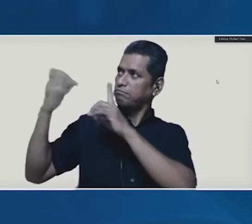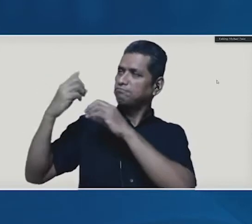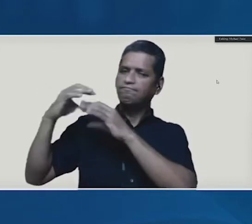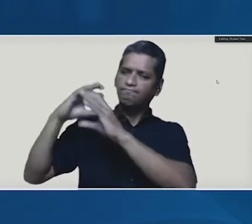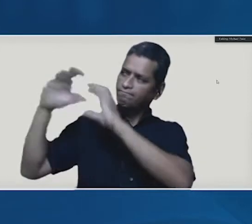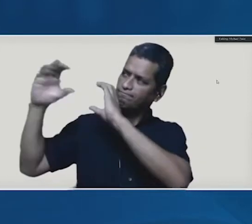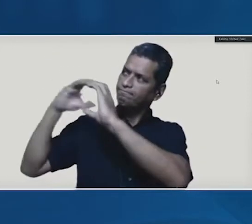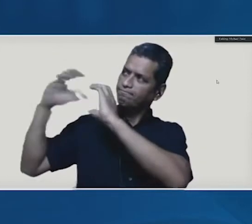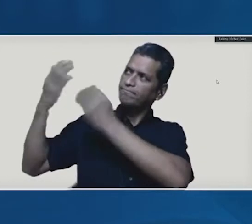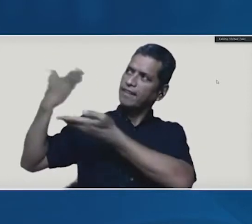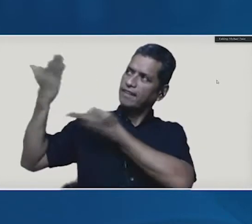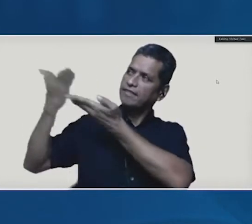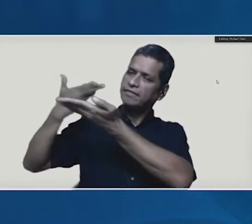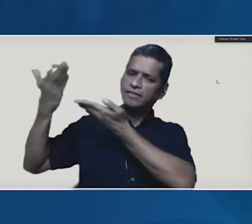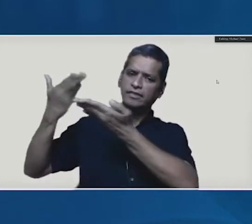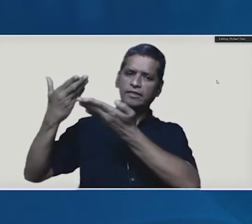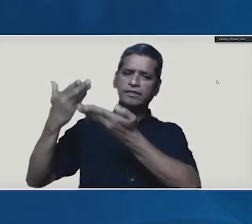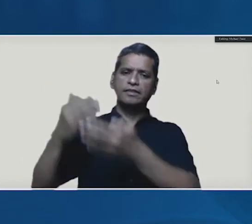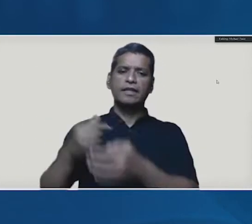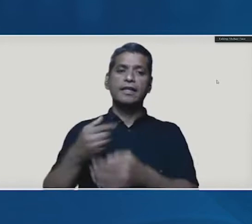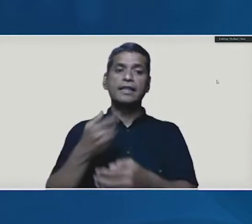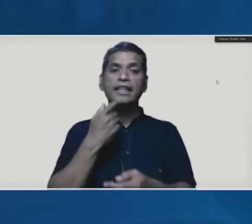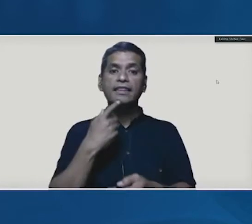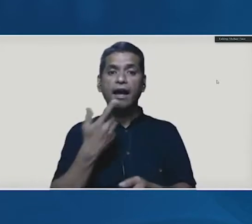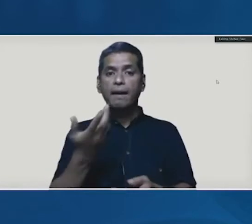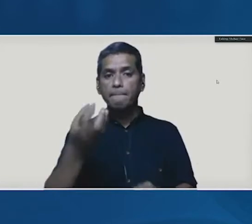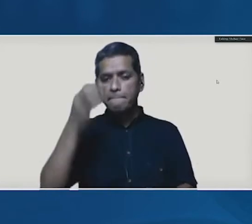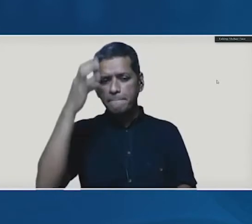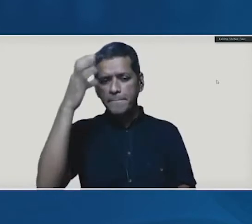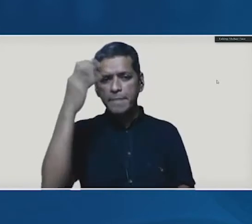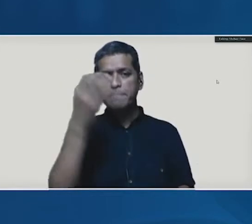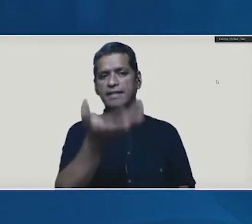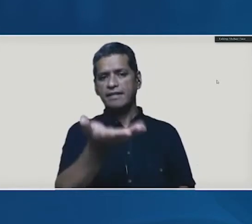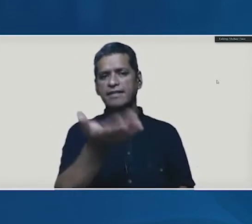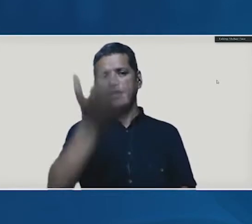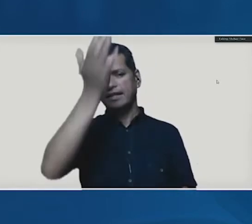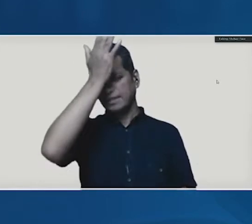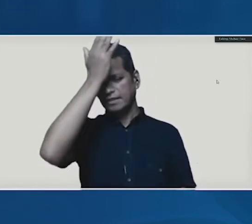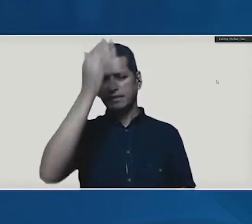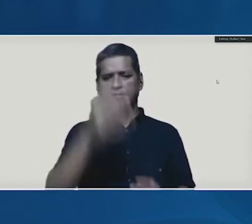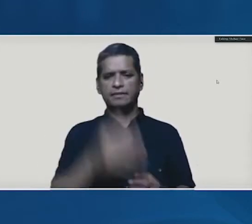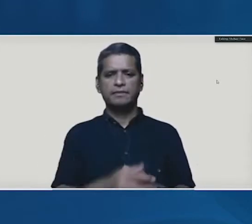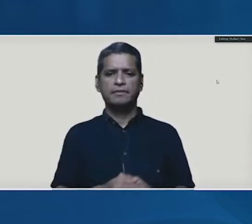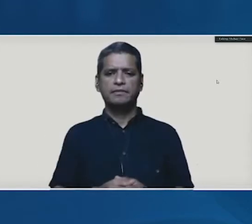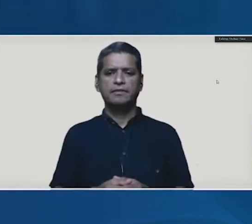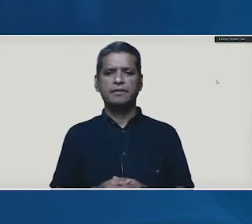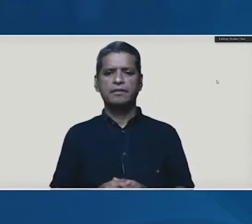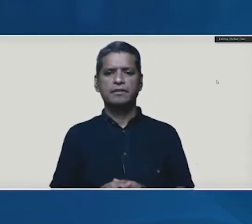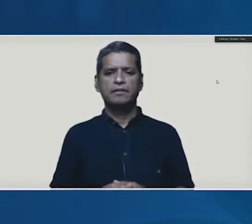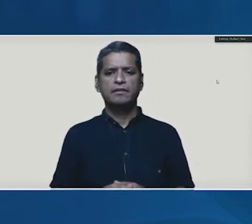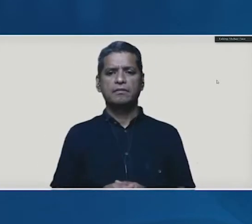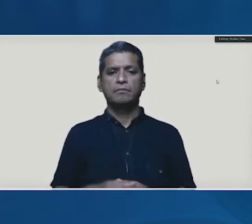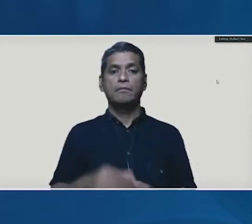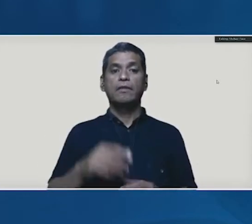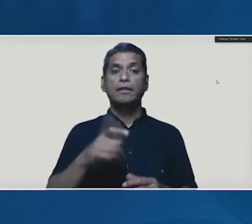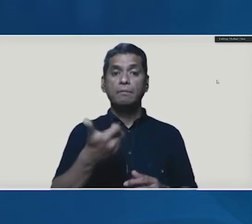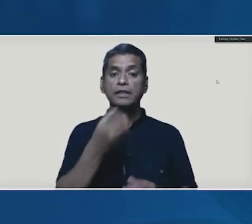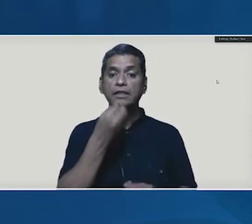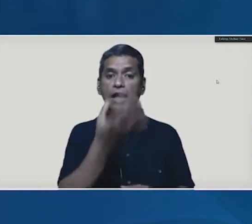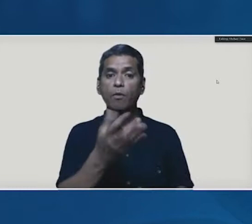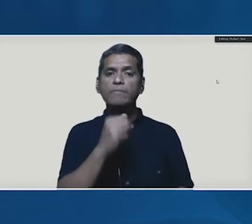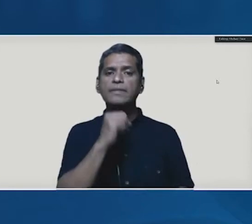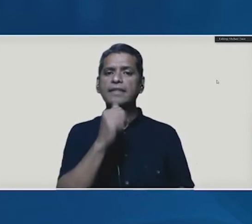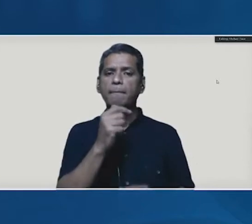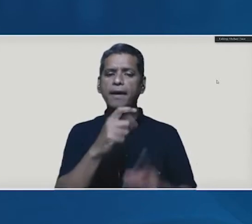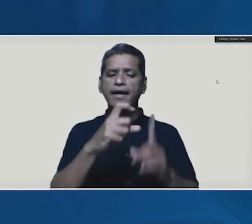permintaan khusus tentang mimpi raja dan Memang cuma dia yang bisa memberikan jalan